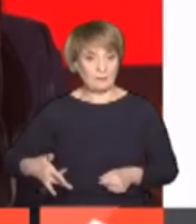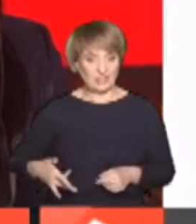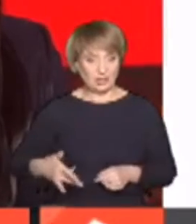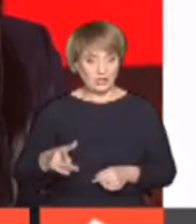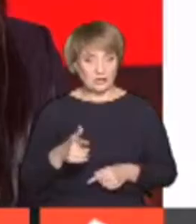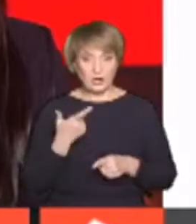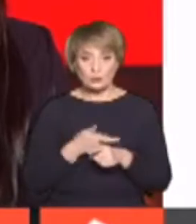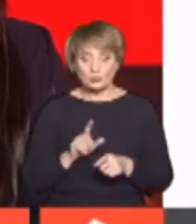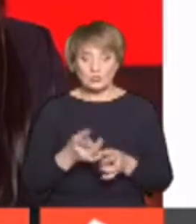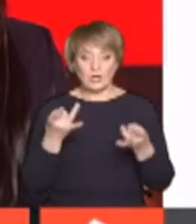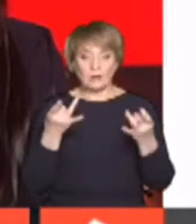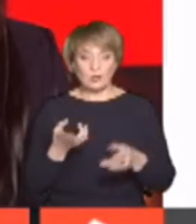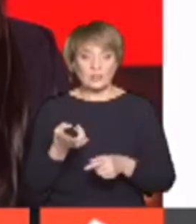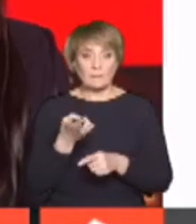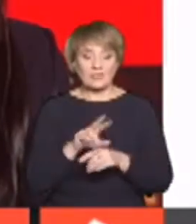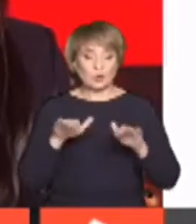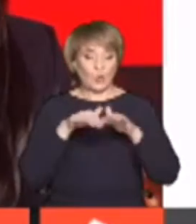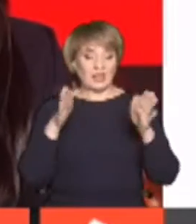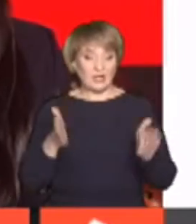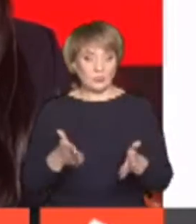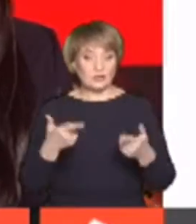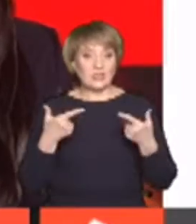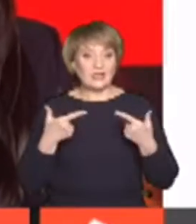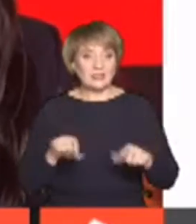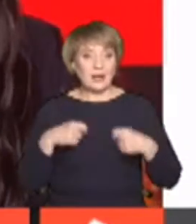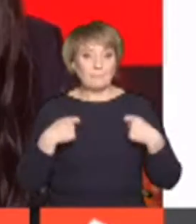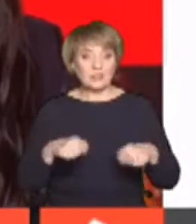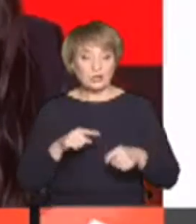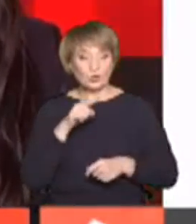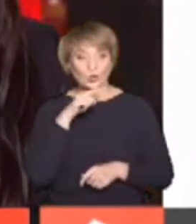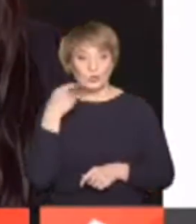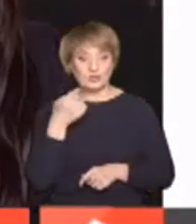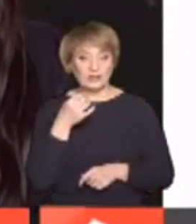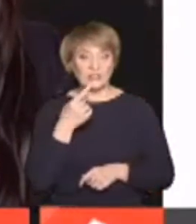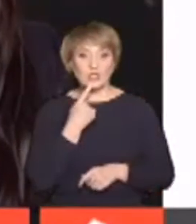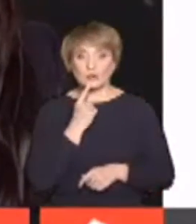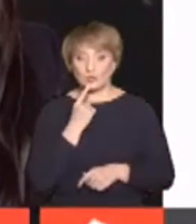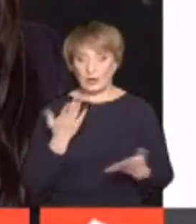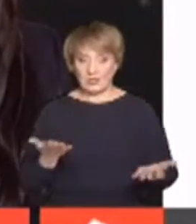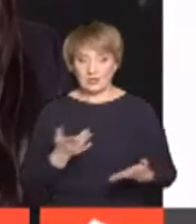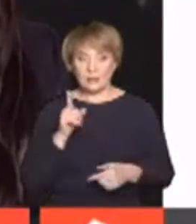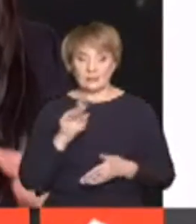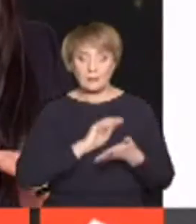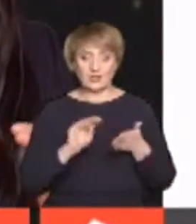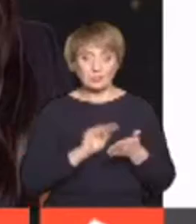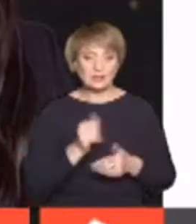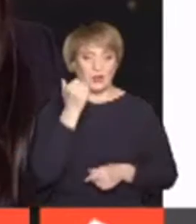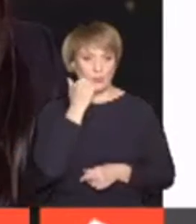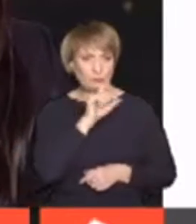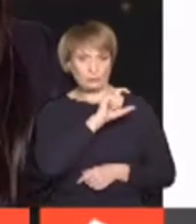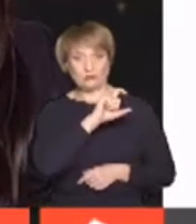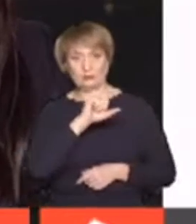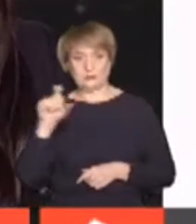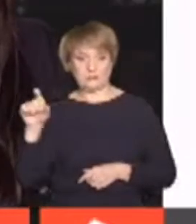так дуже просто знайшов кіоск, в якому продають російські цукерки. І там навіть зазначено «Москва» дуже великими